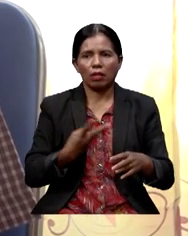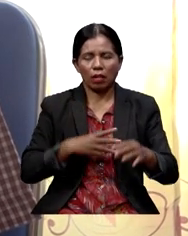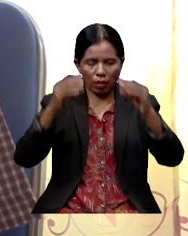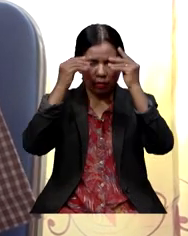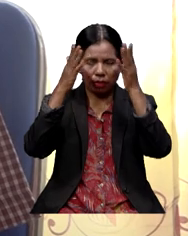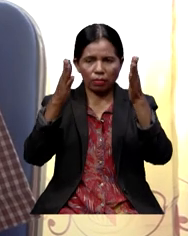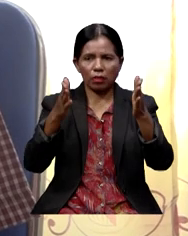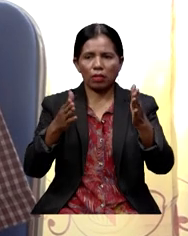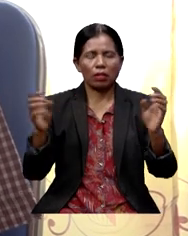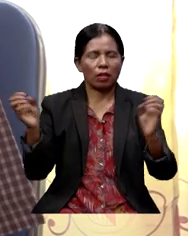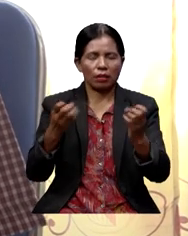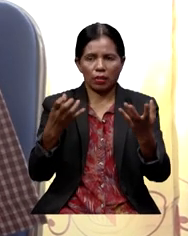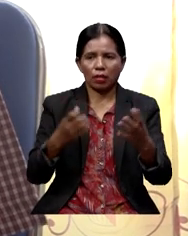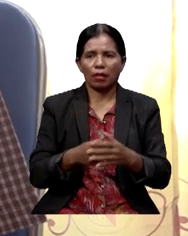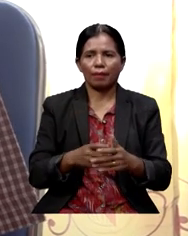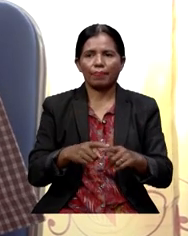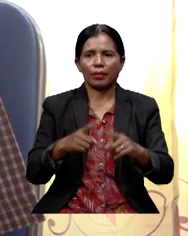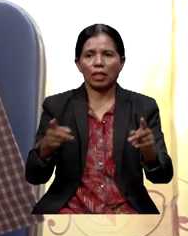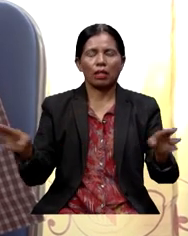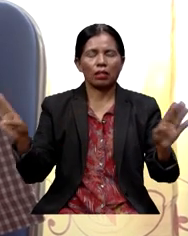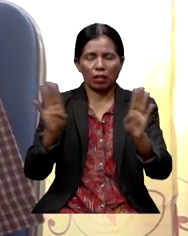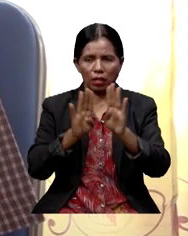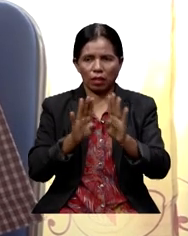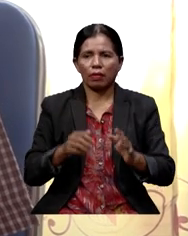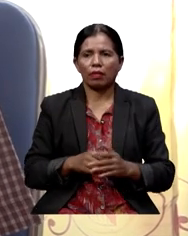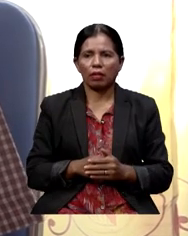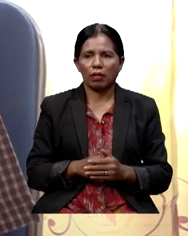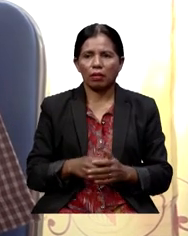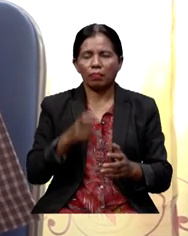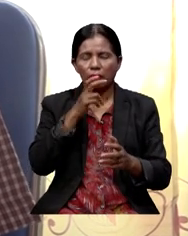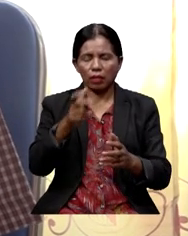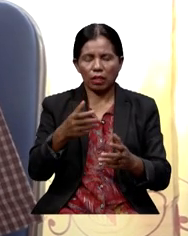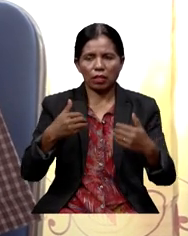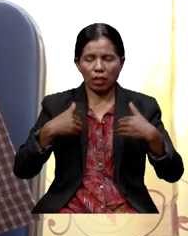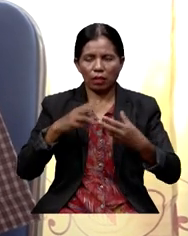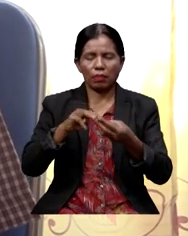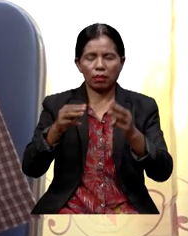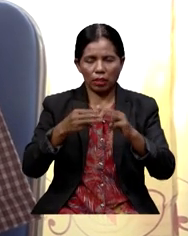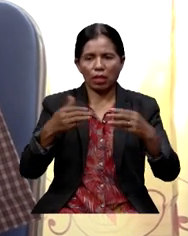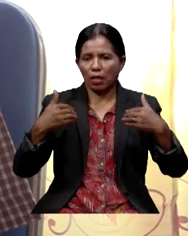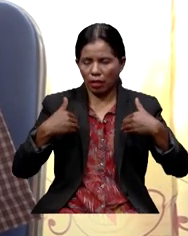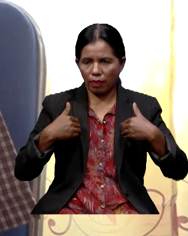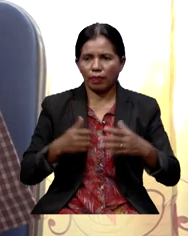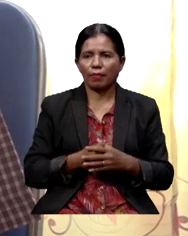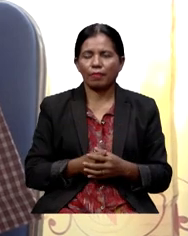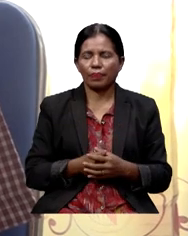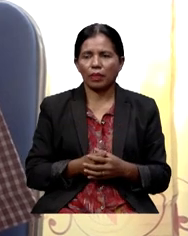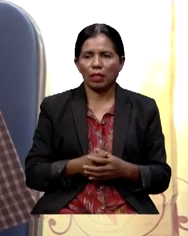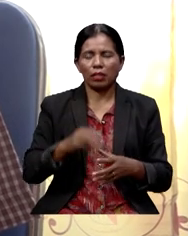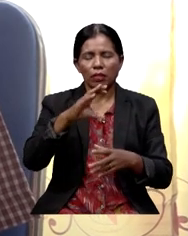be lato ma be ansa takaniti ansa portugues suficiente matematik suficiente